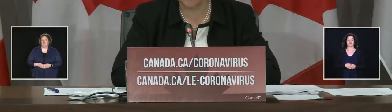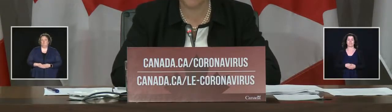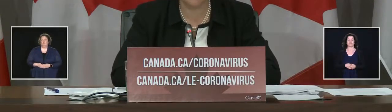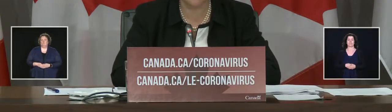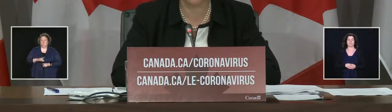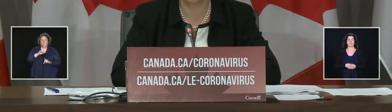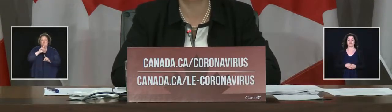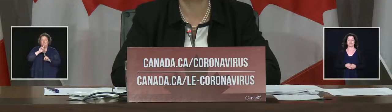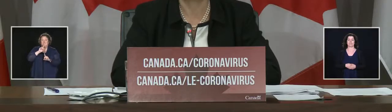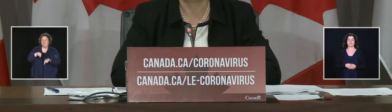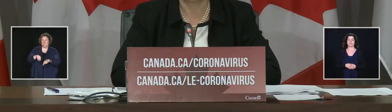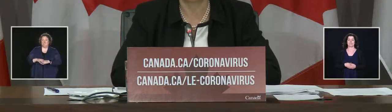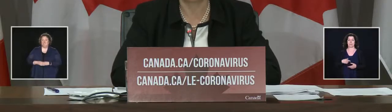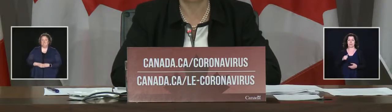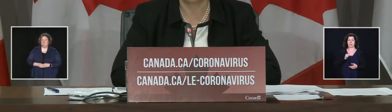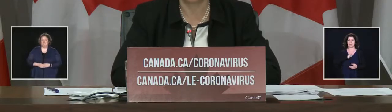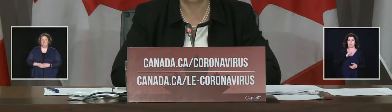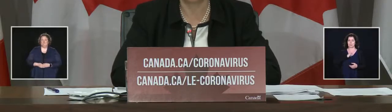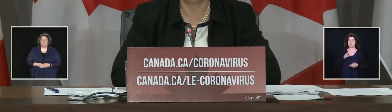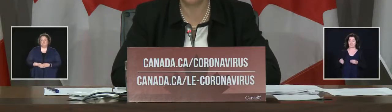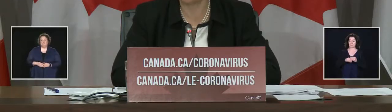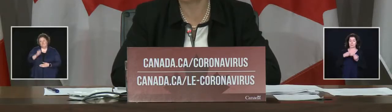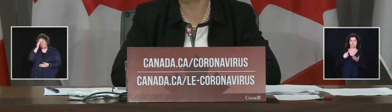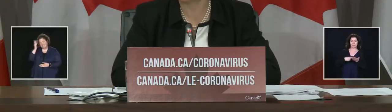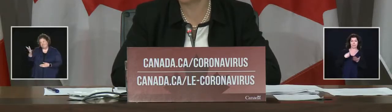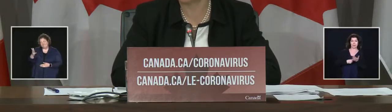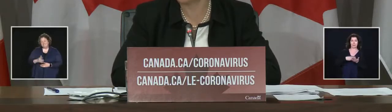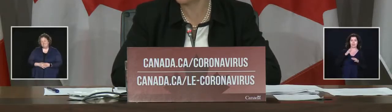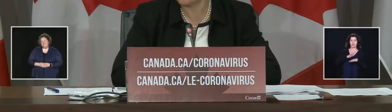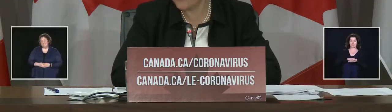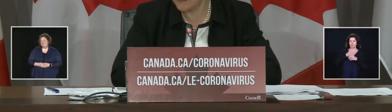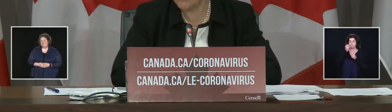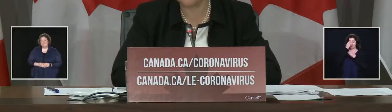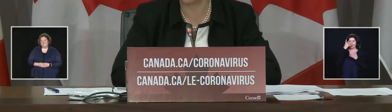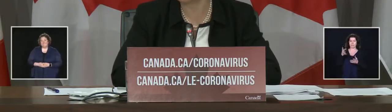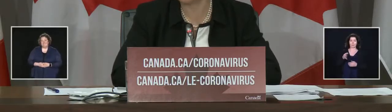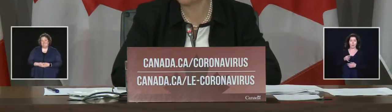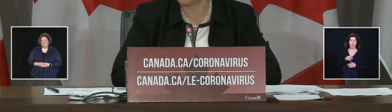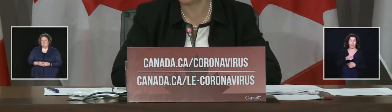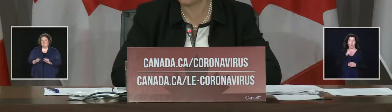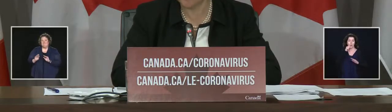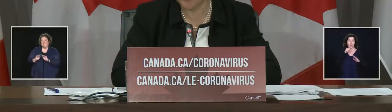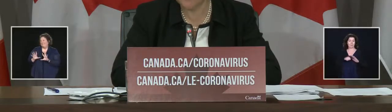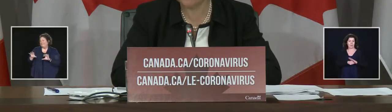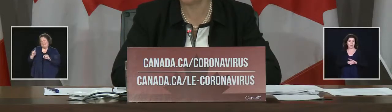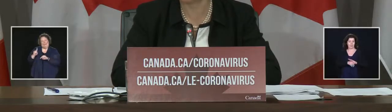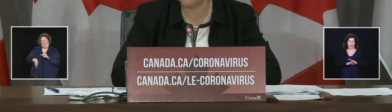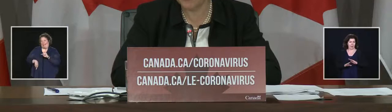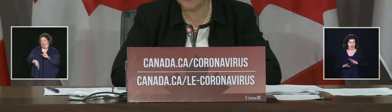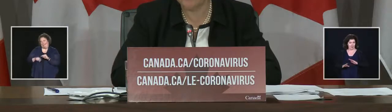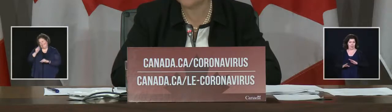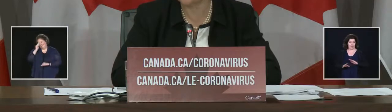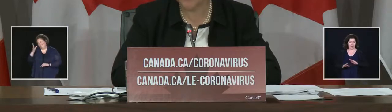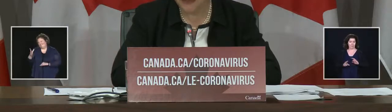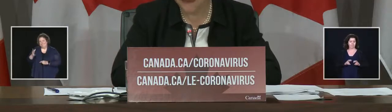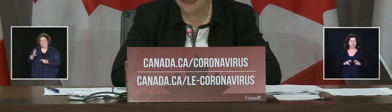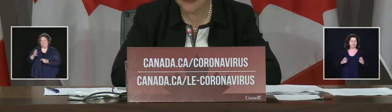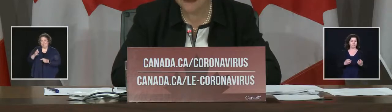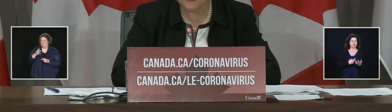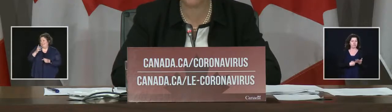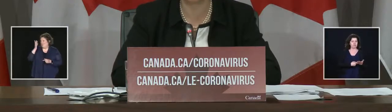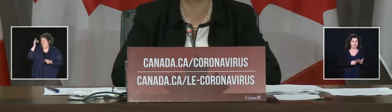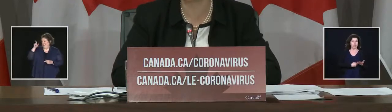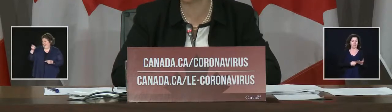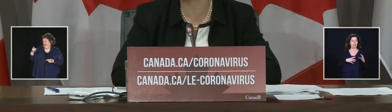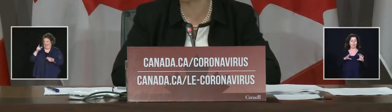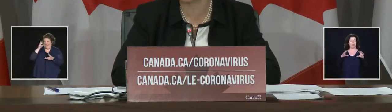discussions confidentielles dans le cabinet et dans les comités des cabinets. La